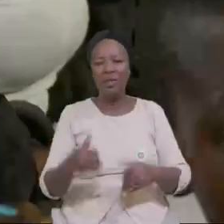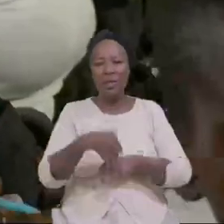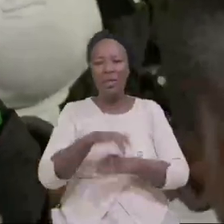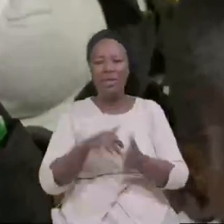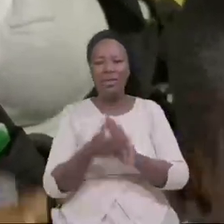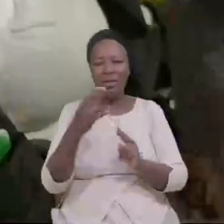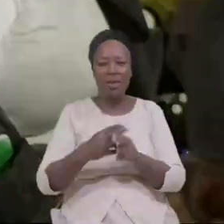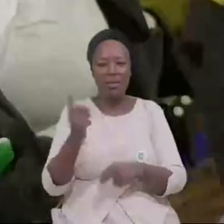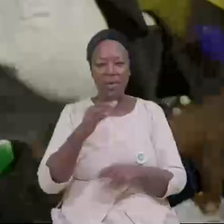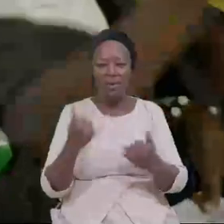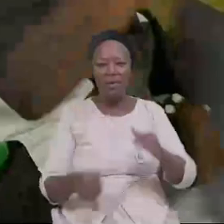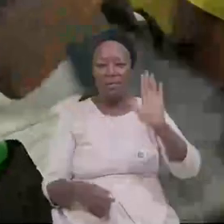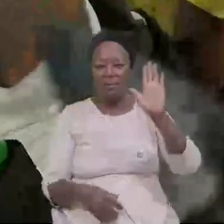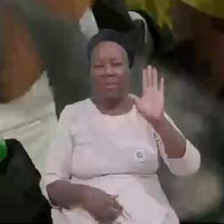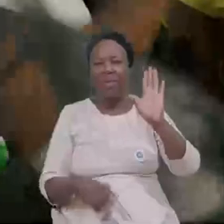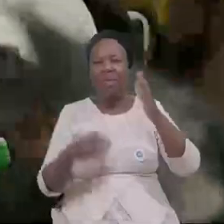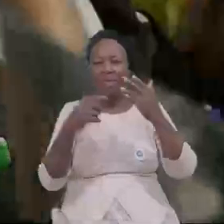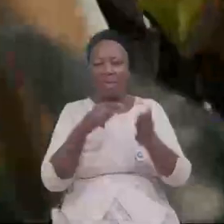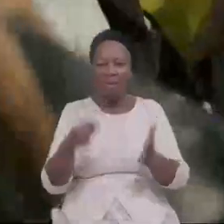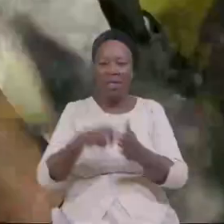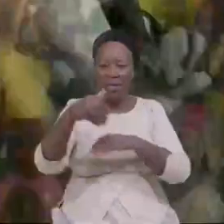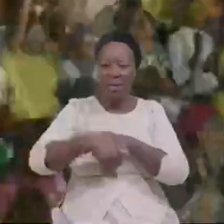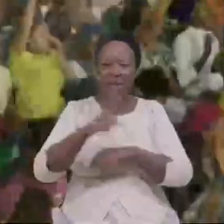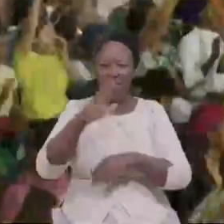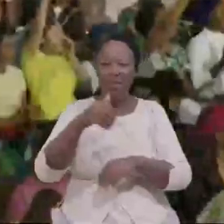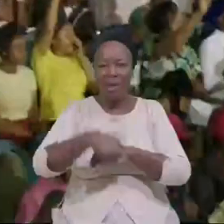es-tu? Ce soir, c'est ta soirée.